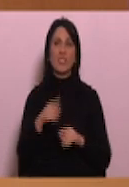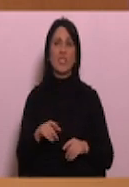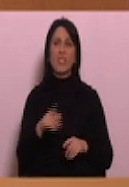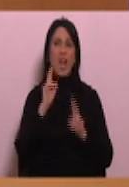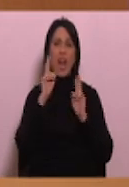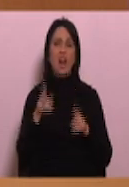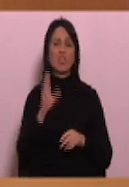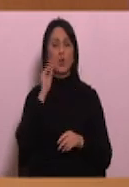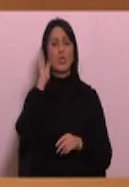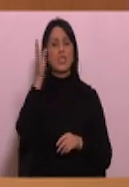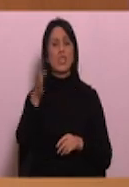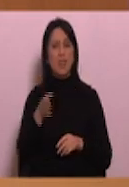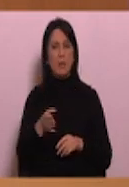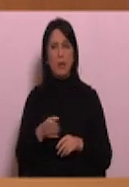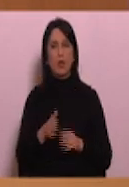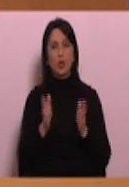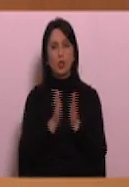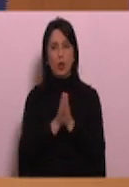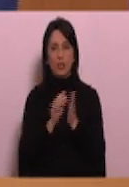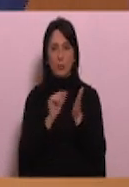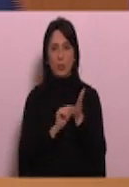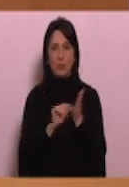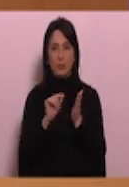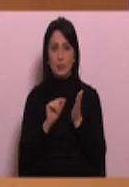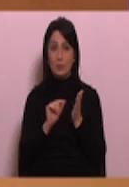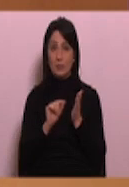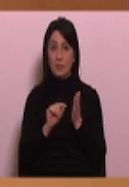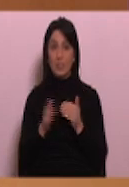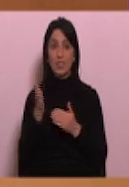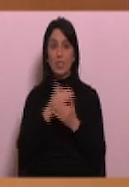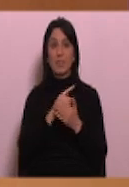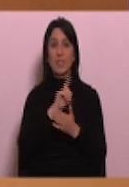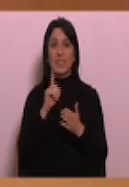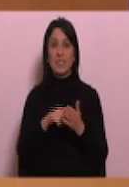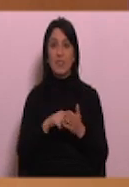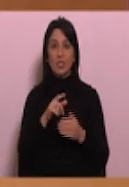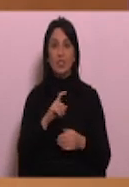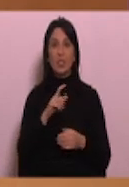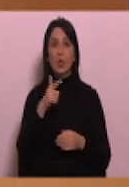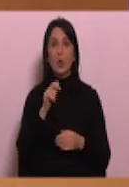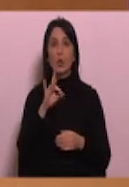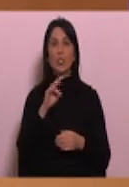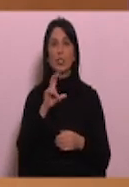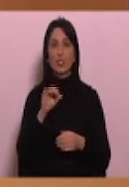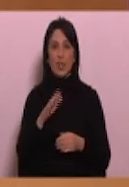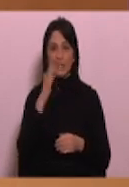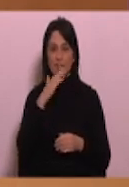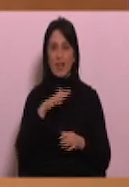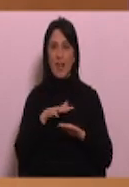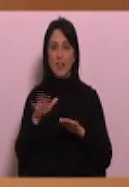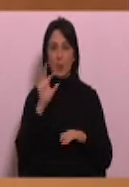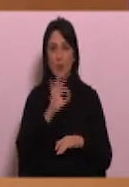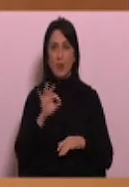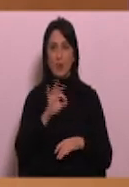არ ვიცით, როდის იქნებაო. გთხოვთ მოინიშნოთ. შემდეგი საკითხი, აი ავიღოთ გურჯაანის რაიონი, წალთან დაკავშირებით